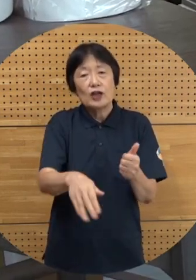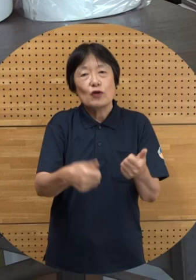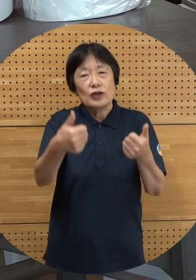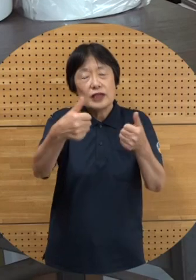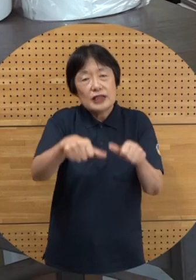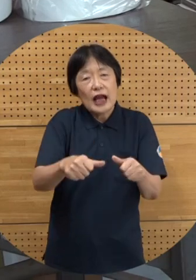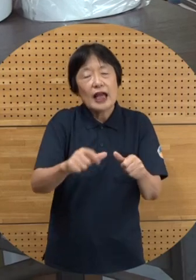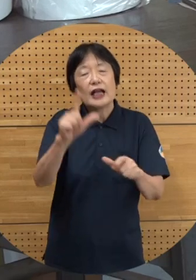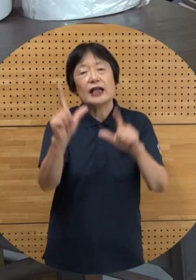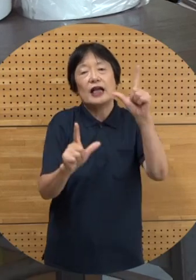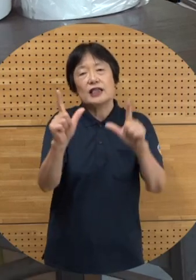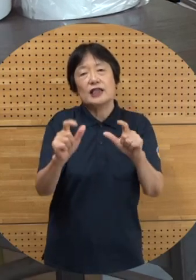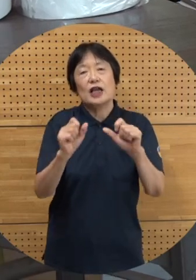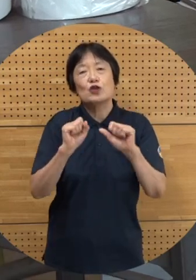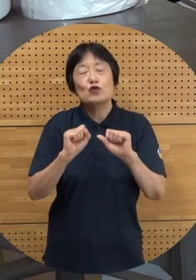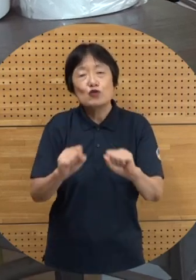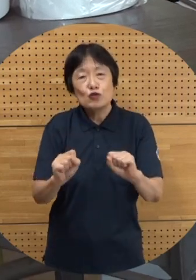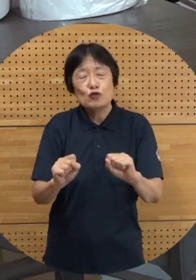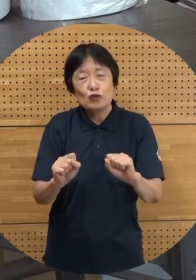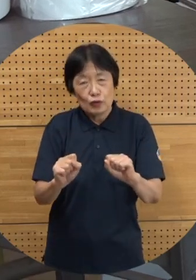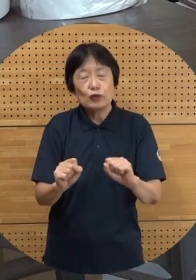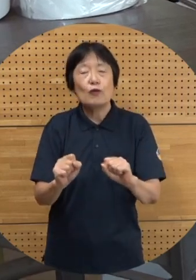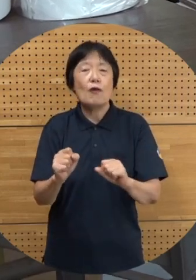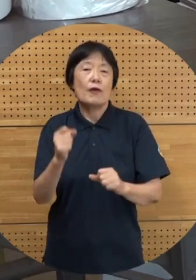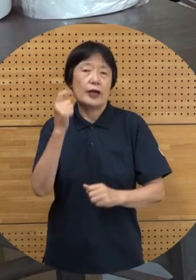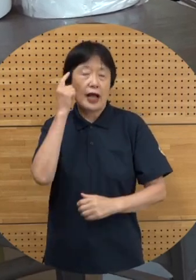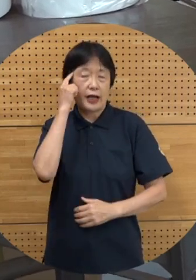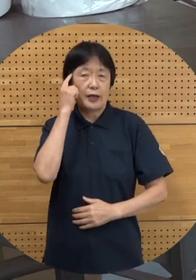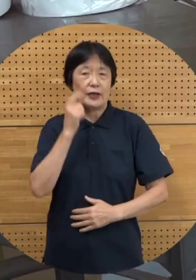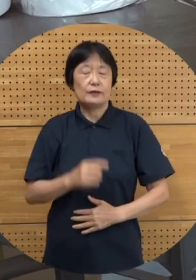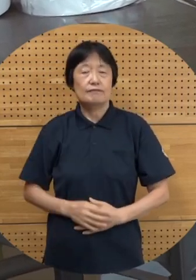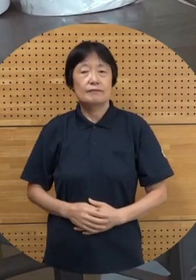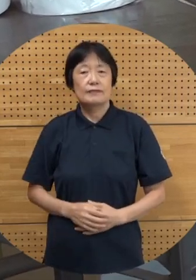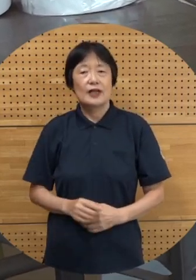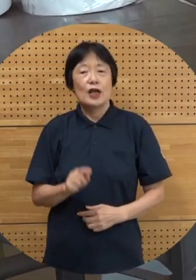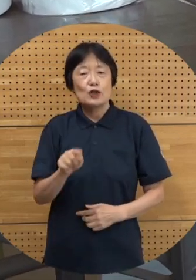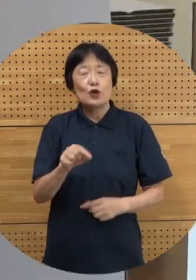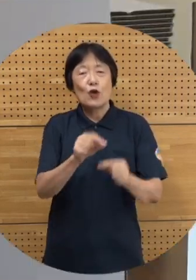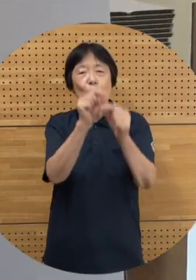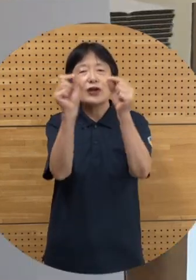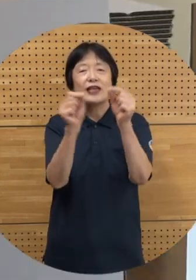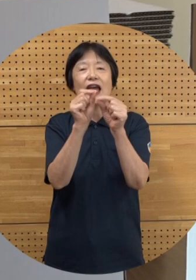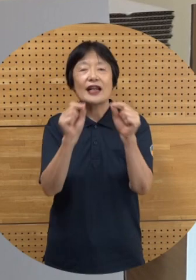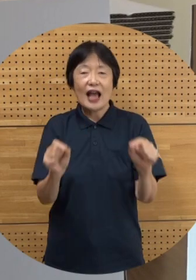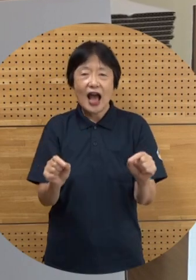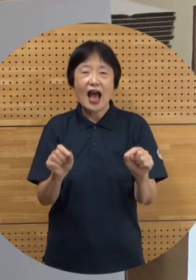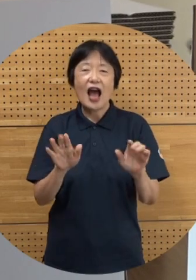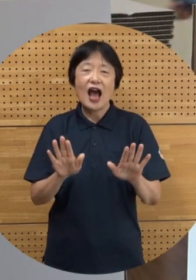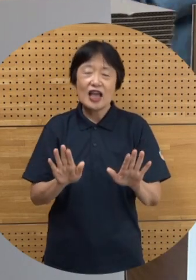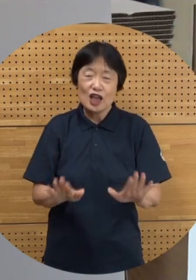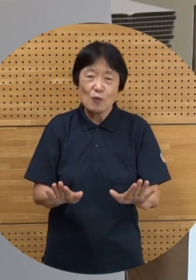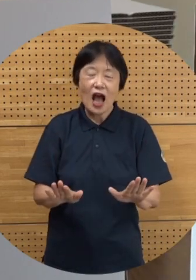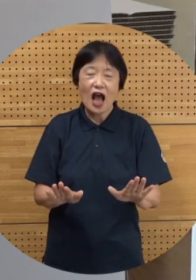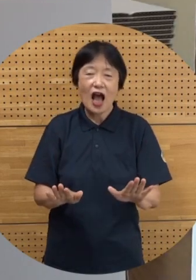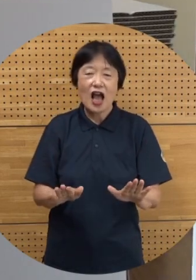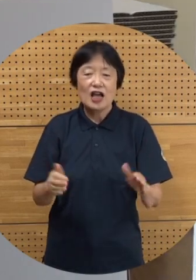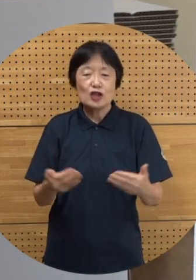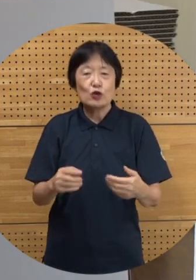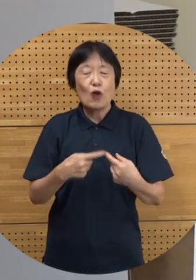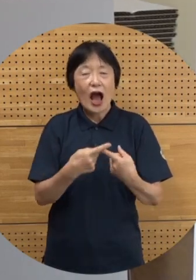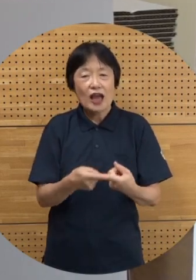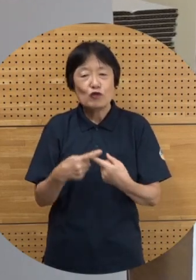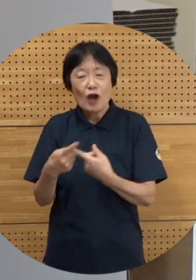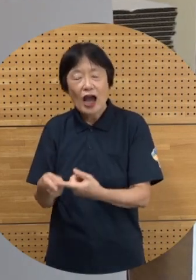くというふうなことに力を入れております。結果ですね、今どんどん就職者の方